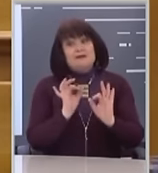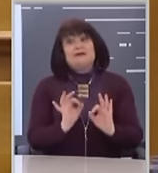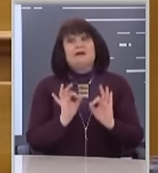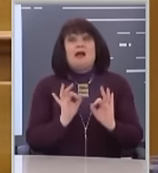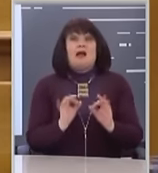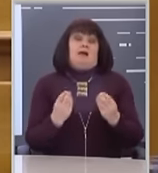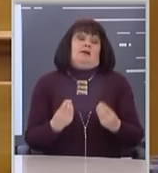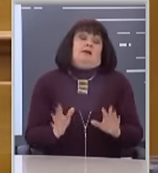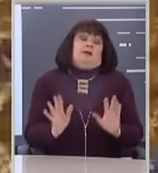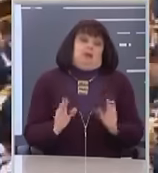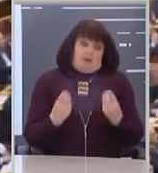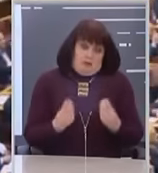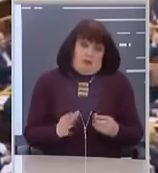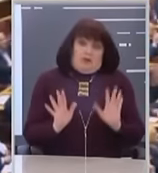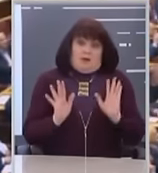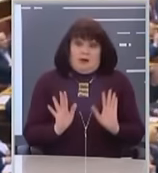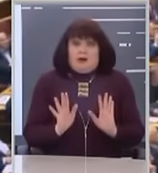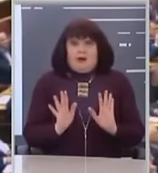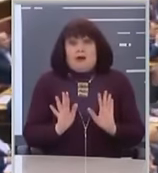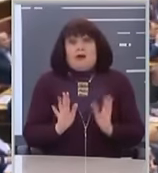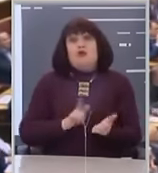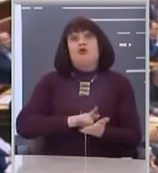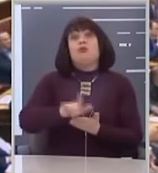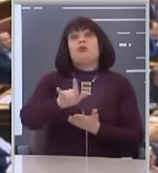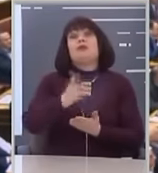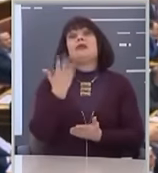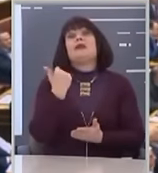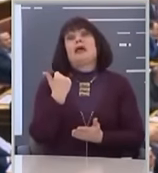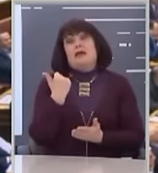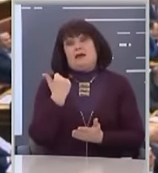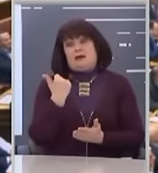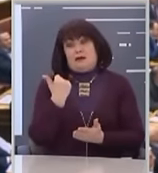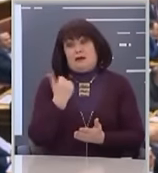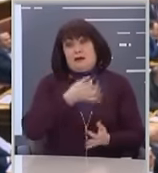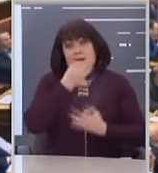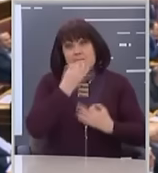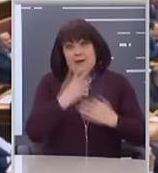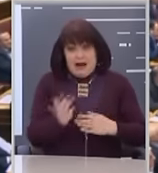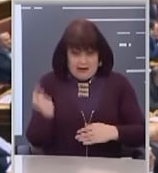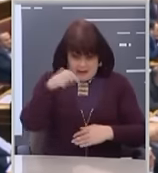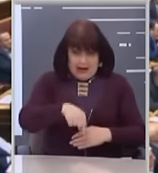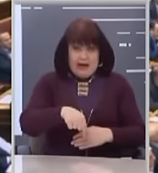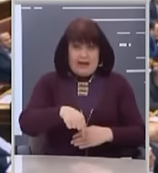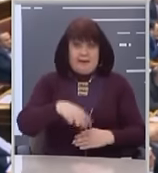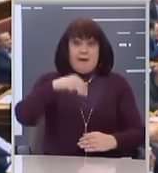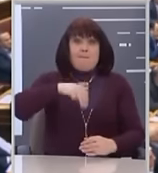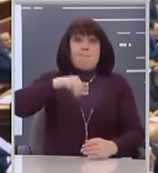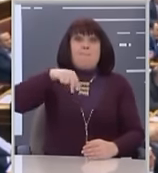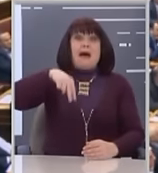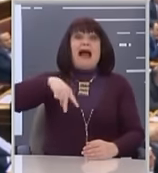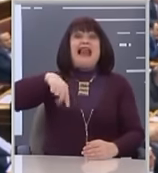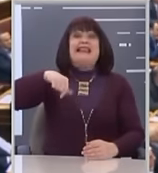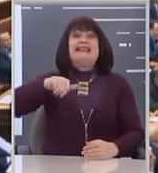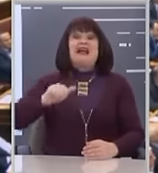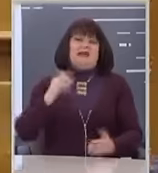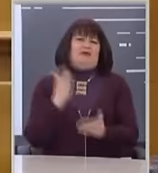βεβαίως, αλίμονο, δεν υπήρχε πτήση να μιλήσει το πρωί και να φύγει αργότερα, αν έπρεπε να είναι στη Μάλτα. Είναι πολιτική επιλογή,